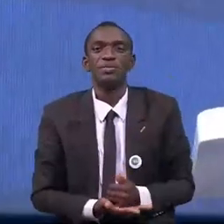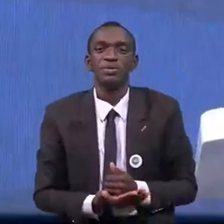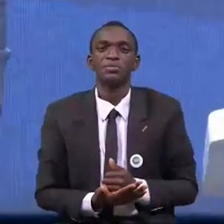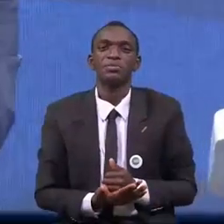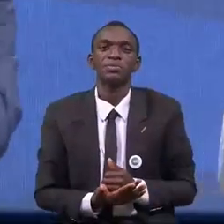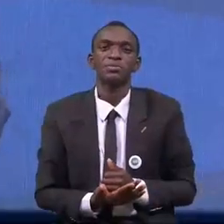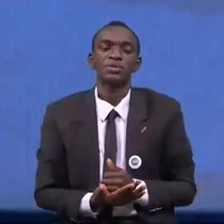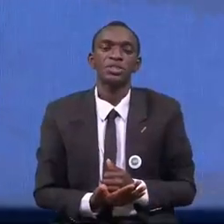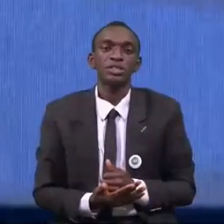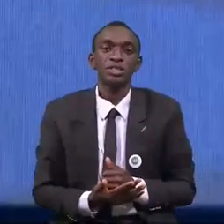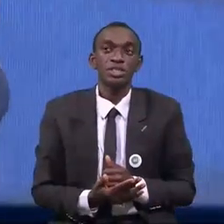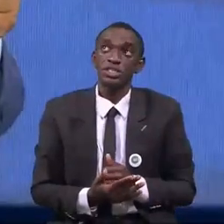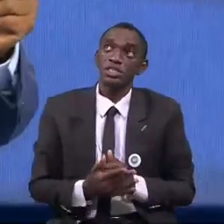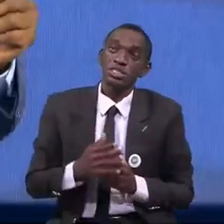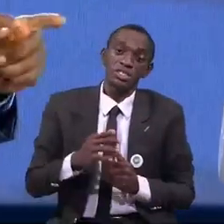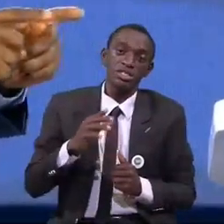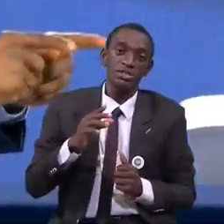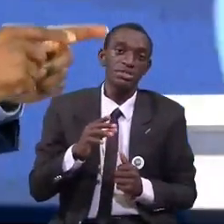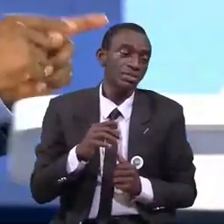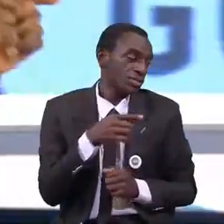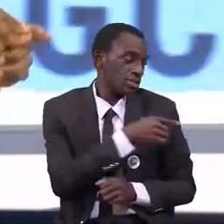celle-ci sera sauvée